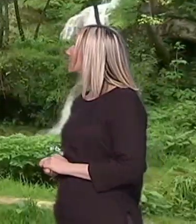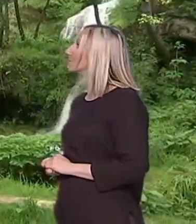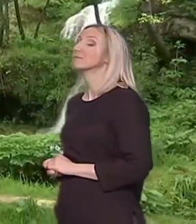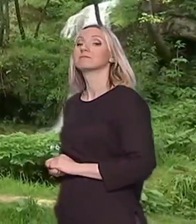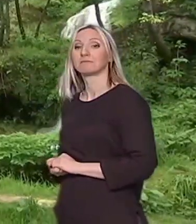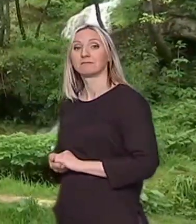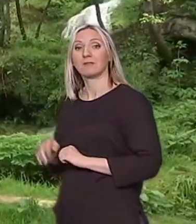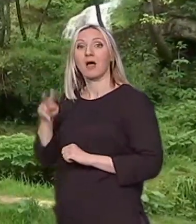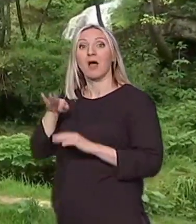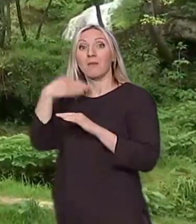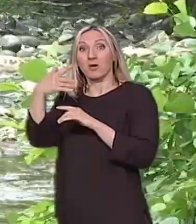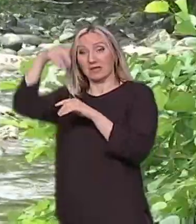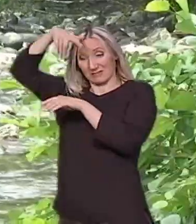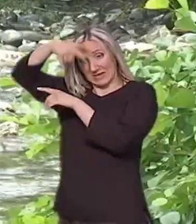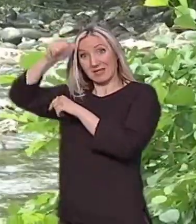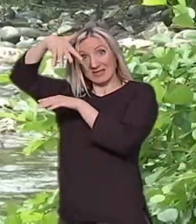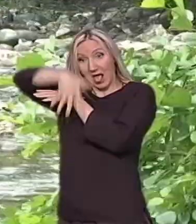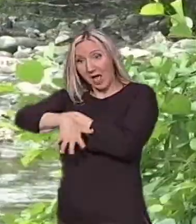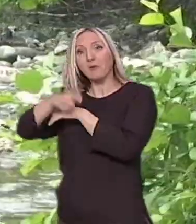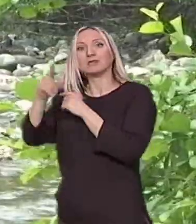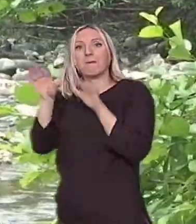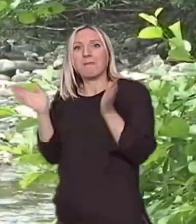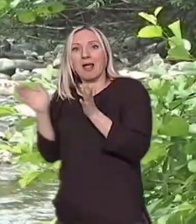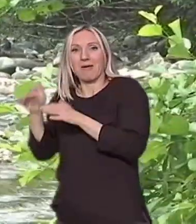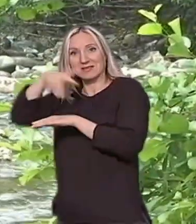Razbija se u više manjih slapova i sliva u reku Katošnicu.